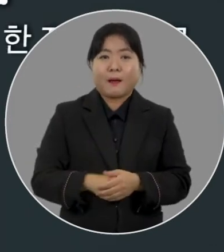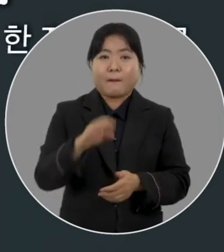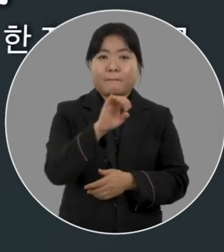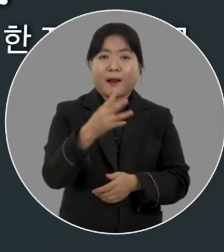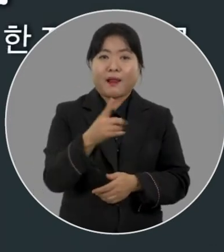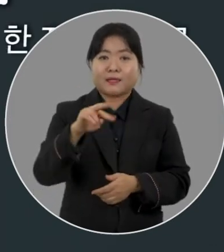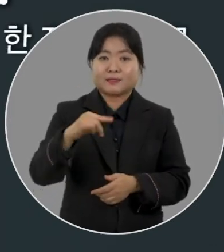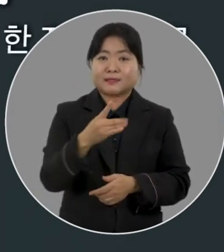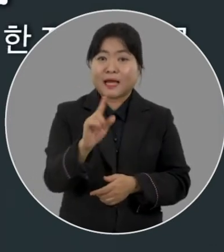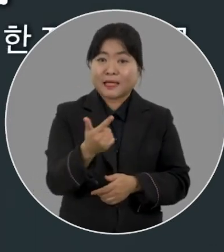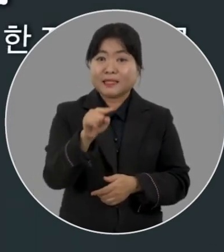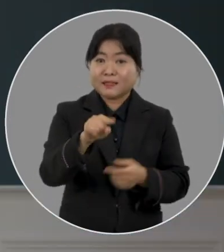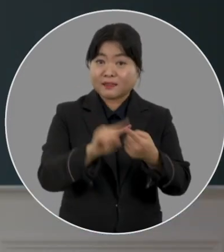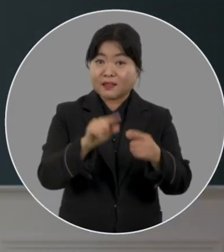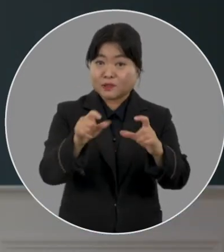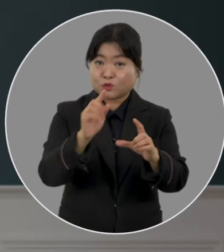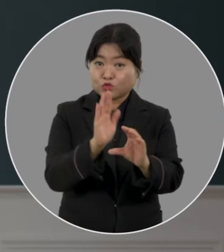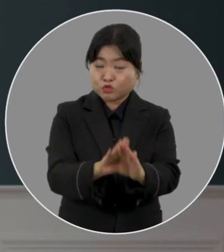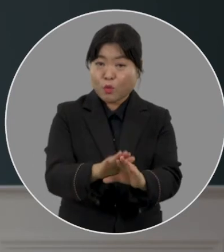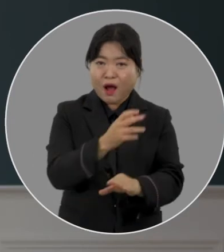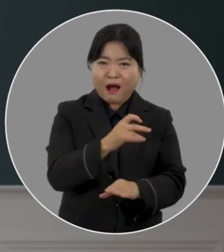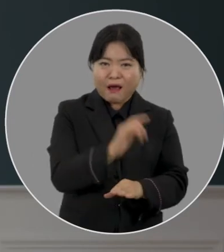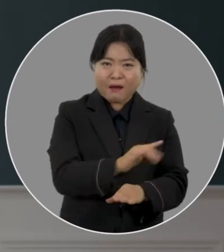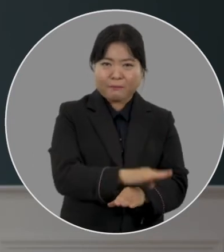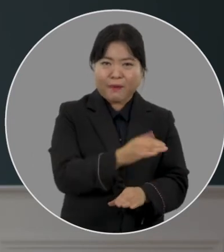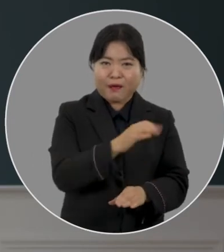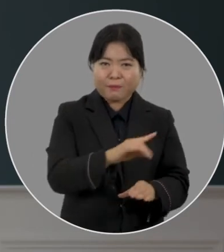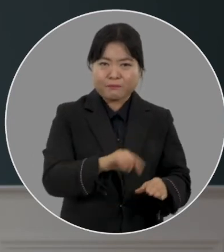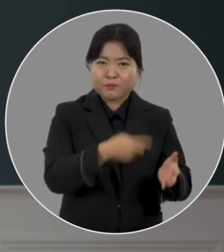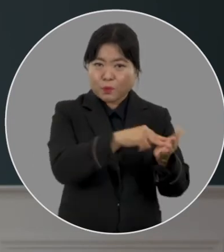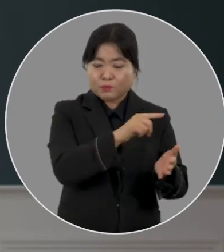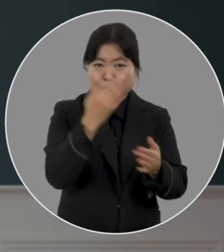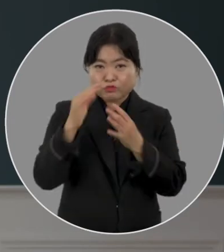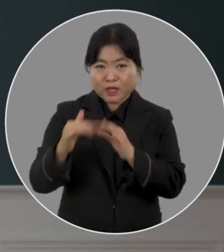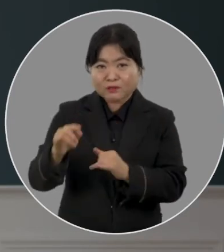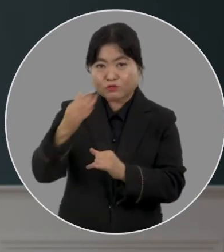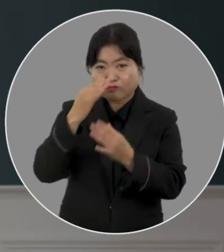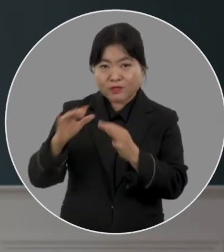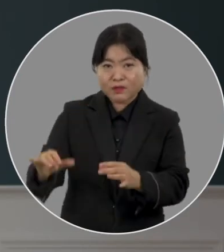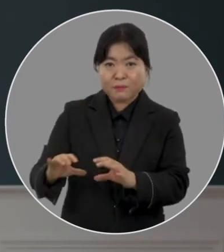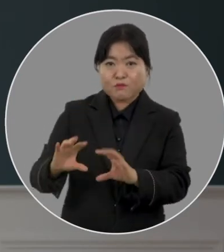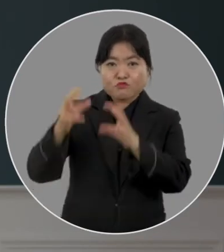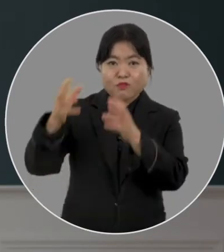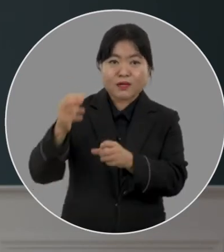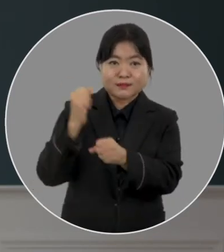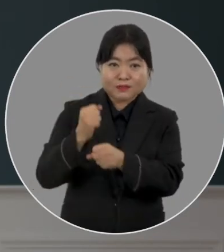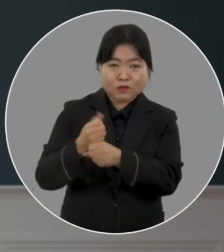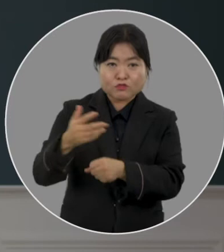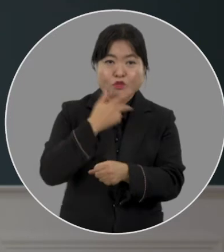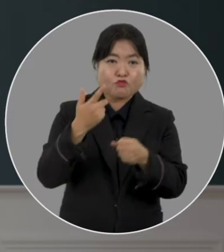팔레스타인이라는 한 지역을 두고 아랍에게는 아랍국의 독립을, 유대인들에게는 유대 민족국가의